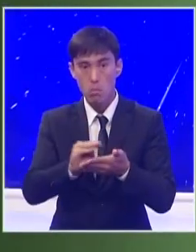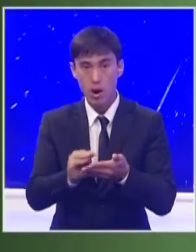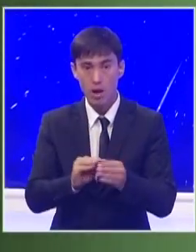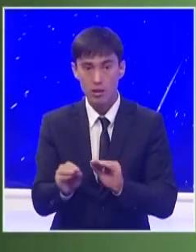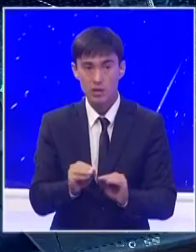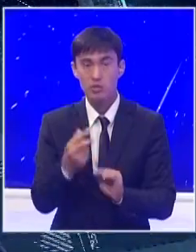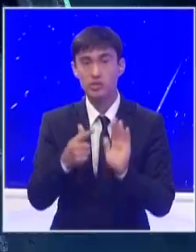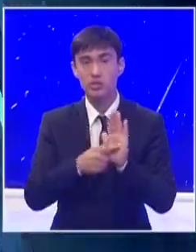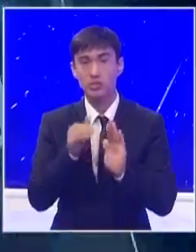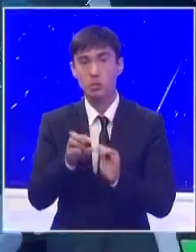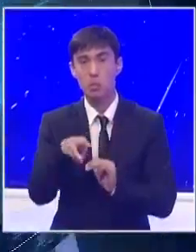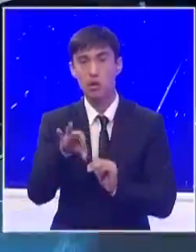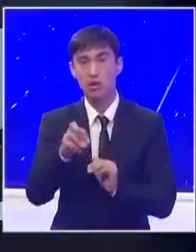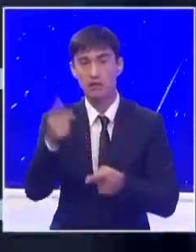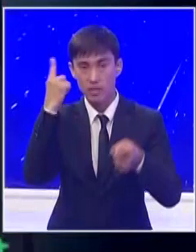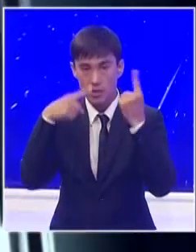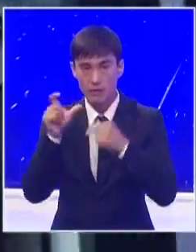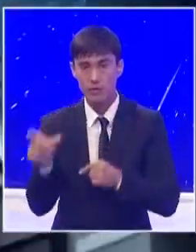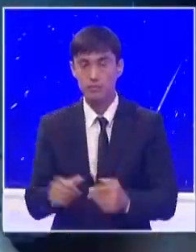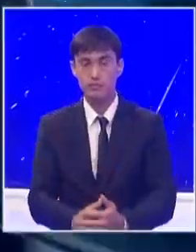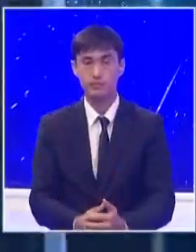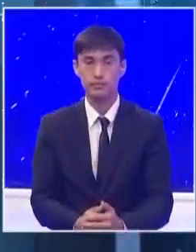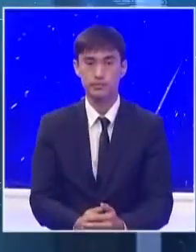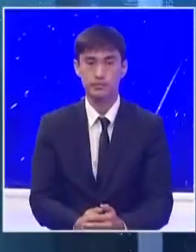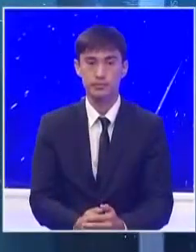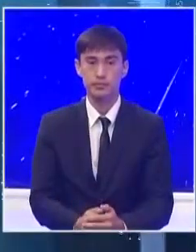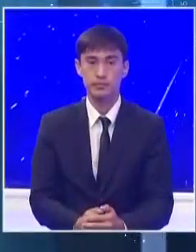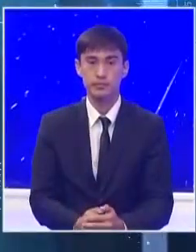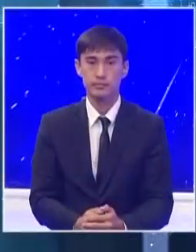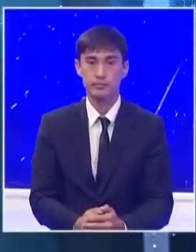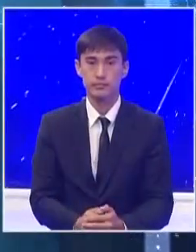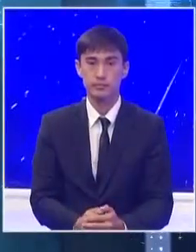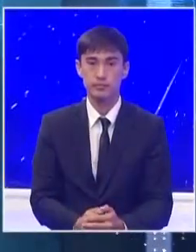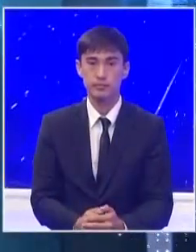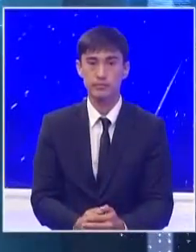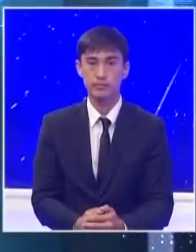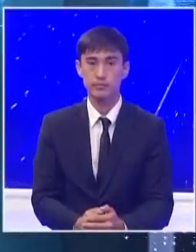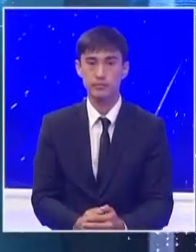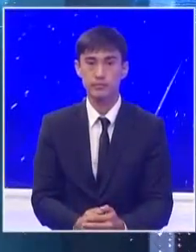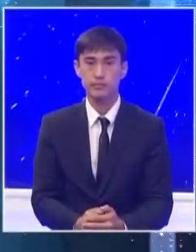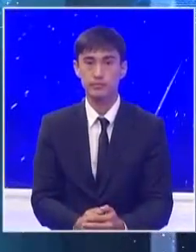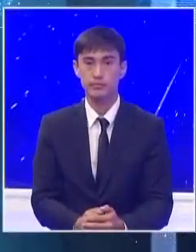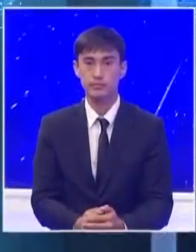монографияның авторы. Әмина Құдайберген, Ғабит Қабдырахман, Жетсу арнасы, Талдықорған.